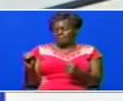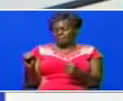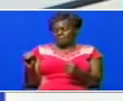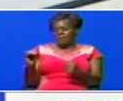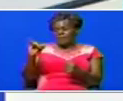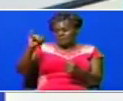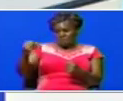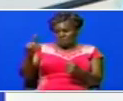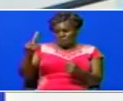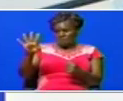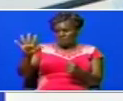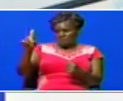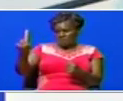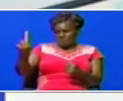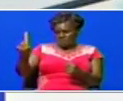Shakalaka Jirongo, 151,